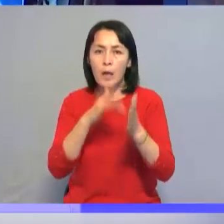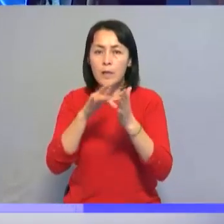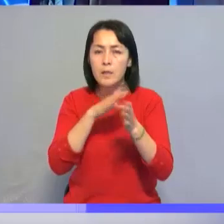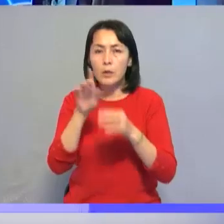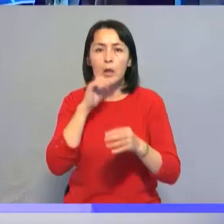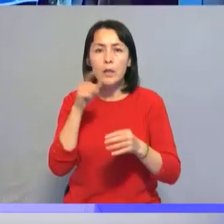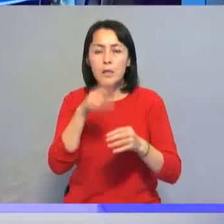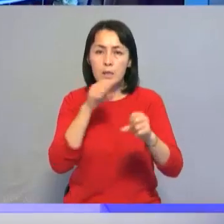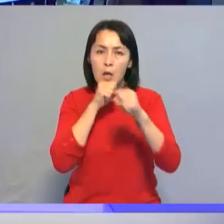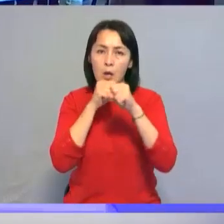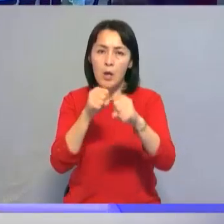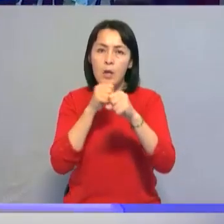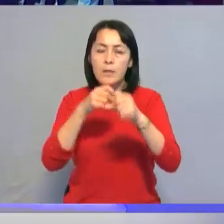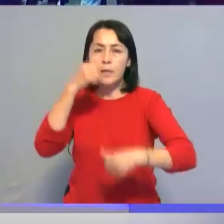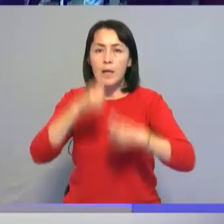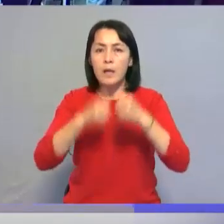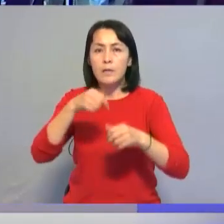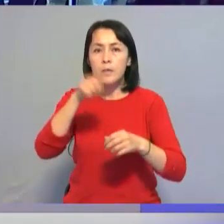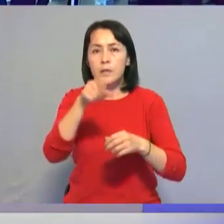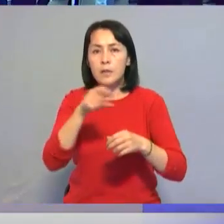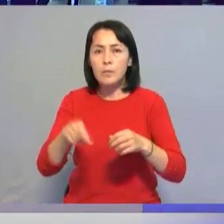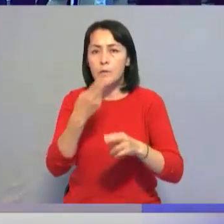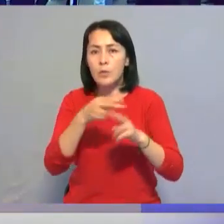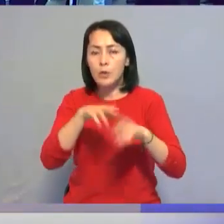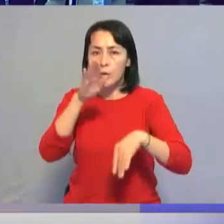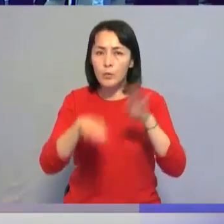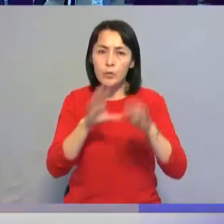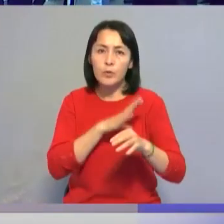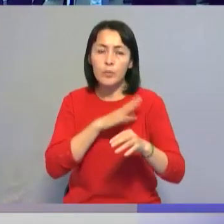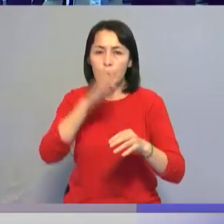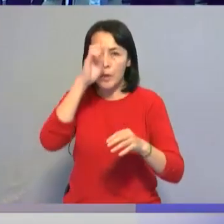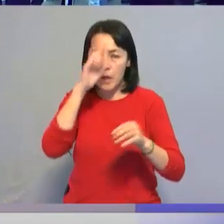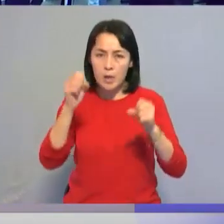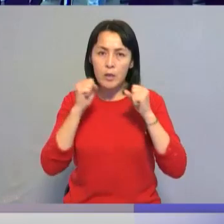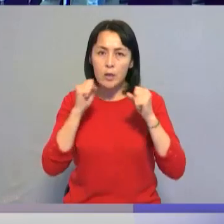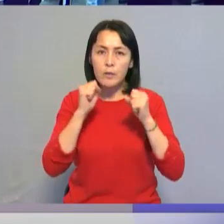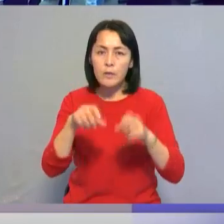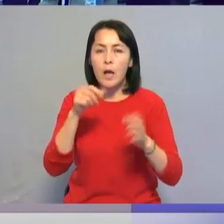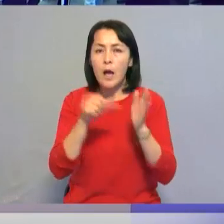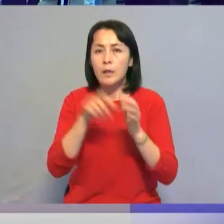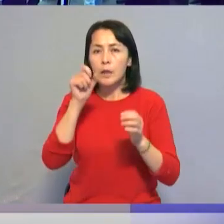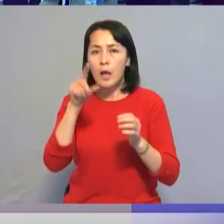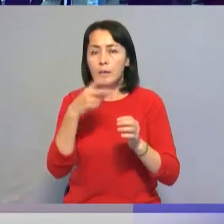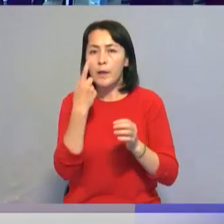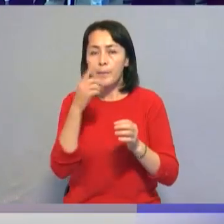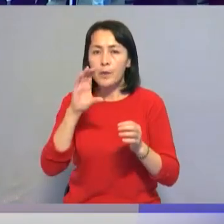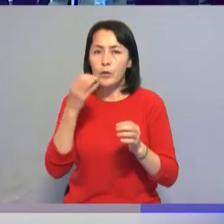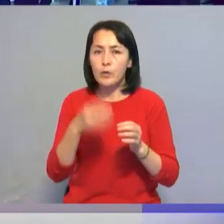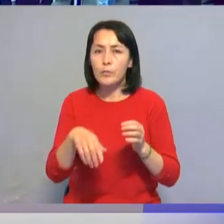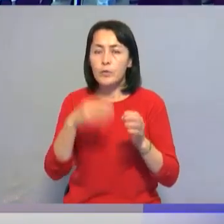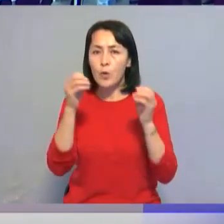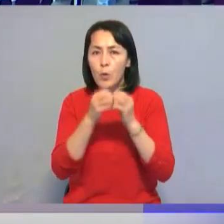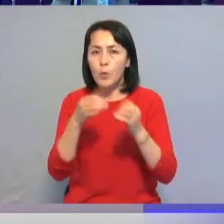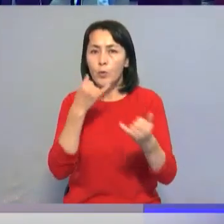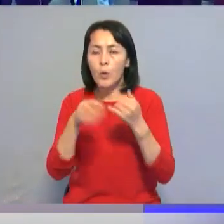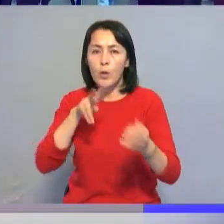жастар арасындағы Бұлғары қолғап бәсекесі жерлестеріміз үшін сәтті болды. Ел спортшылары 6 алтын, 1 күміс және